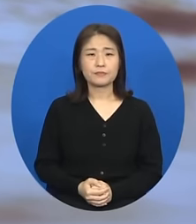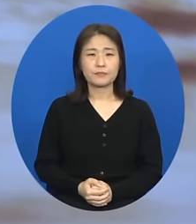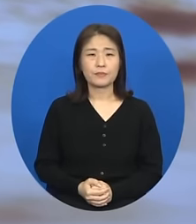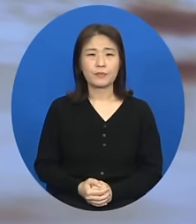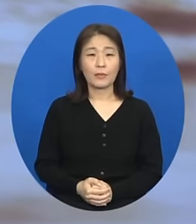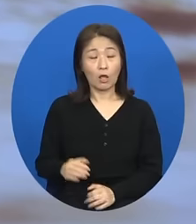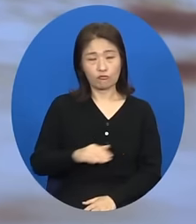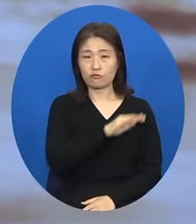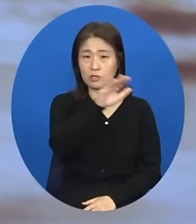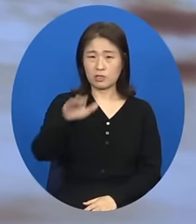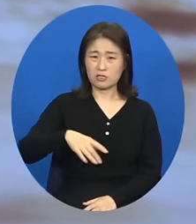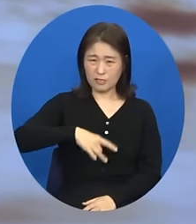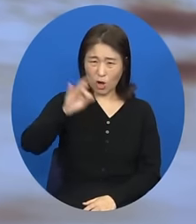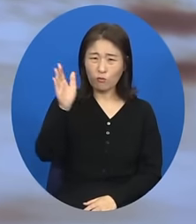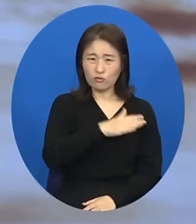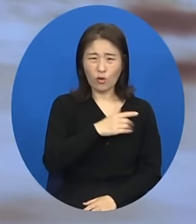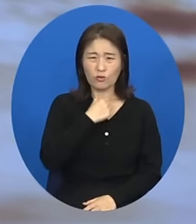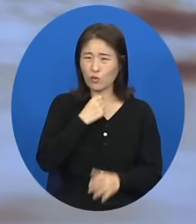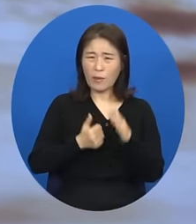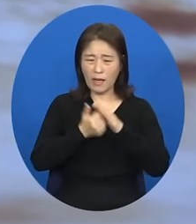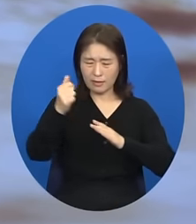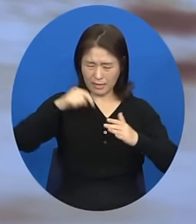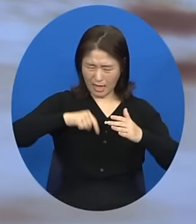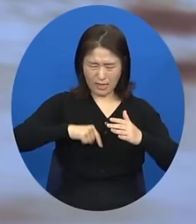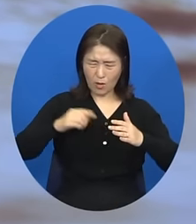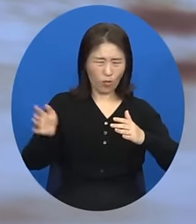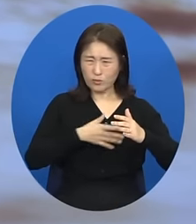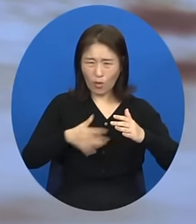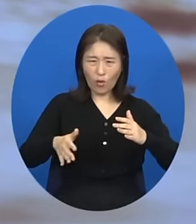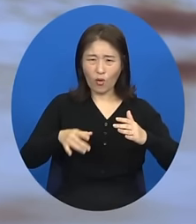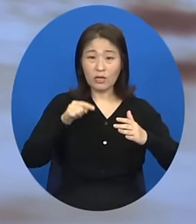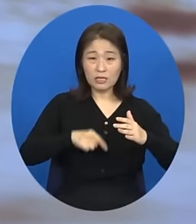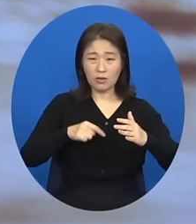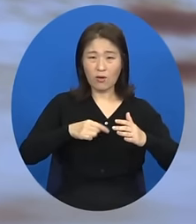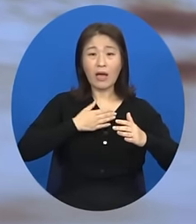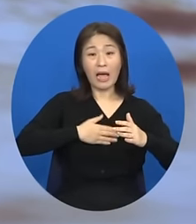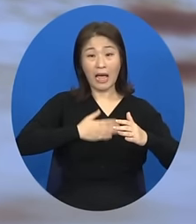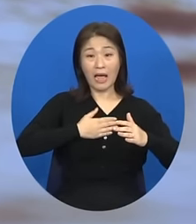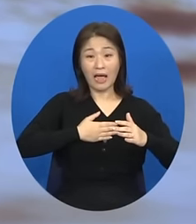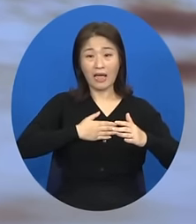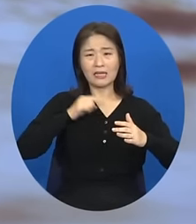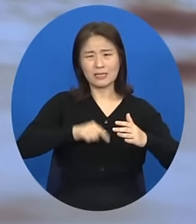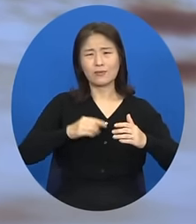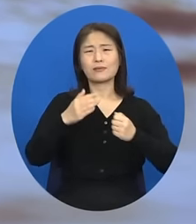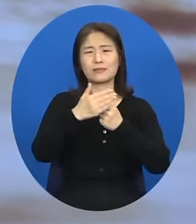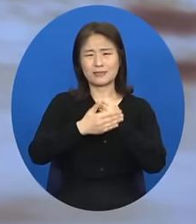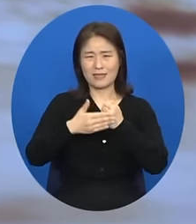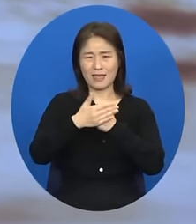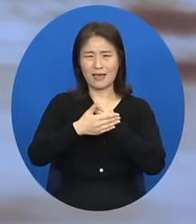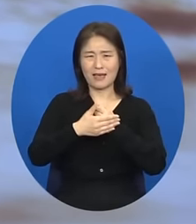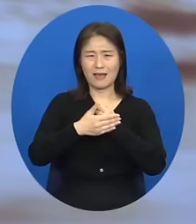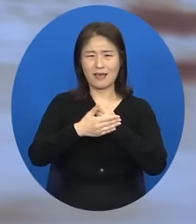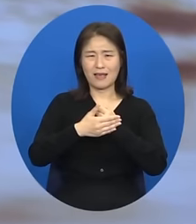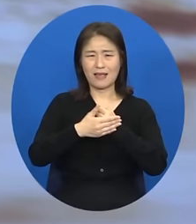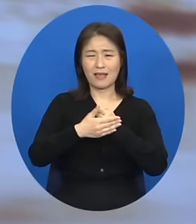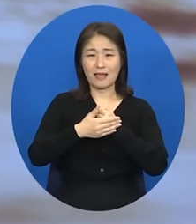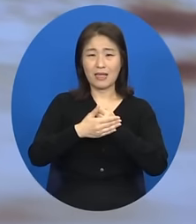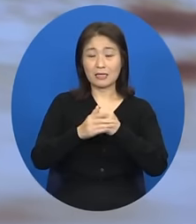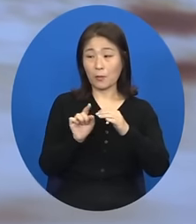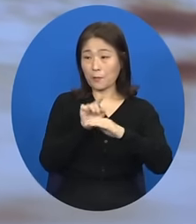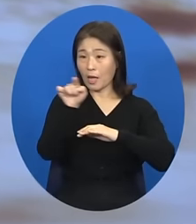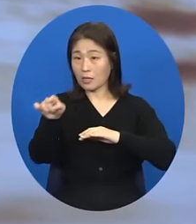소망이 없었습니다. 그것을 깨닫는 것이 은혜입니다. 그럴 때 우리의 밖에 있는 십자가를 붙들게